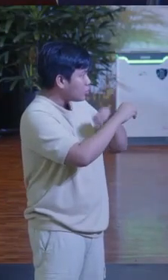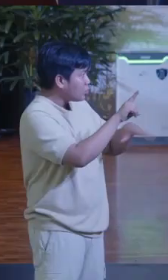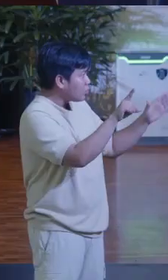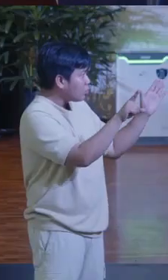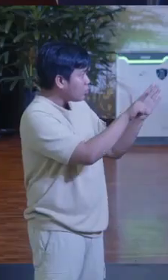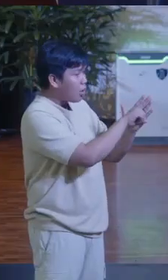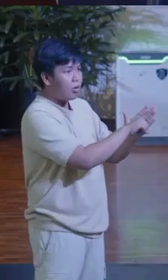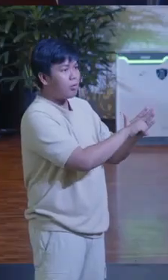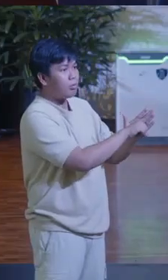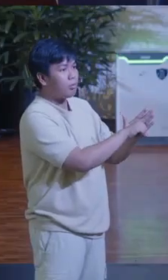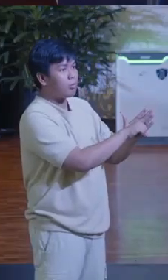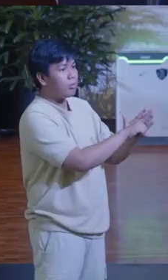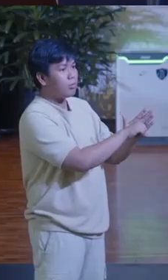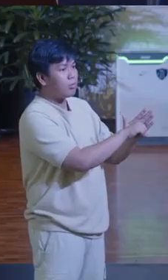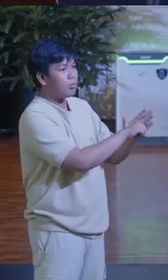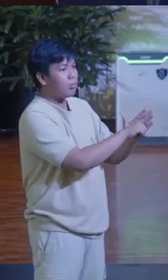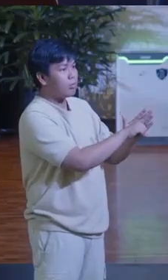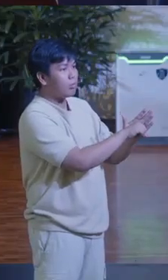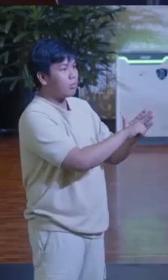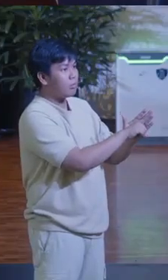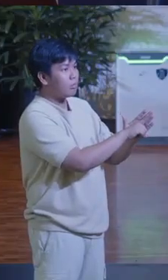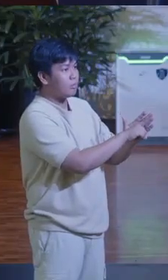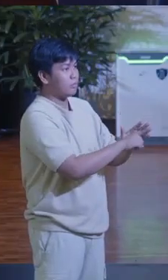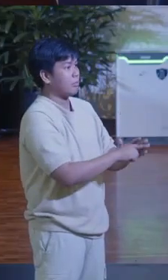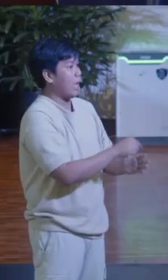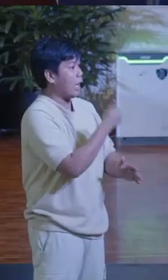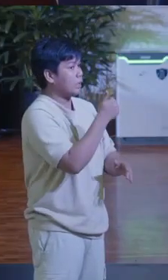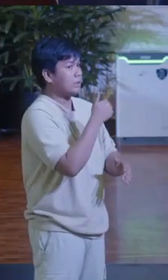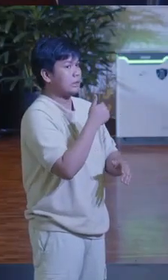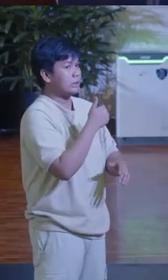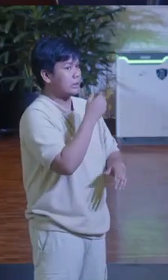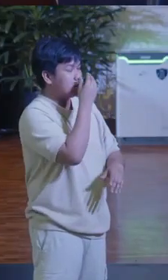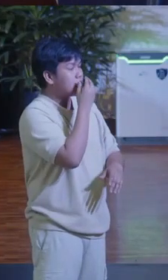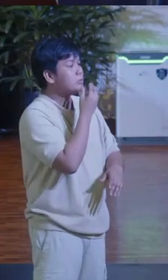kosher. No? Parang hindi yan kosher.